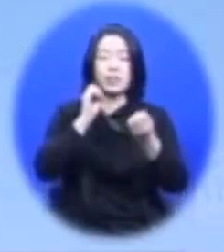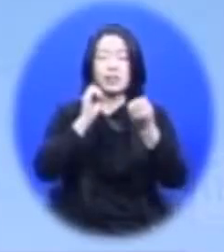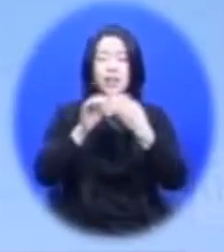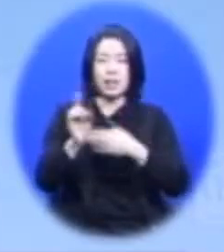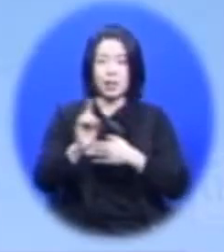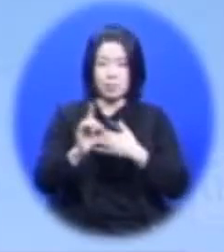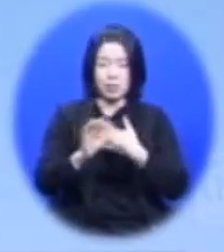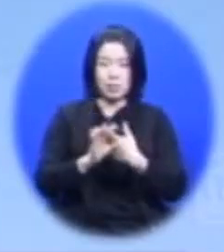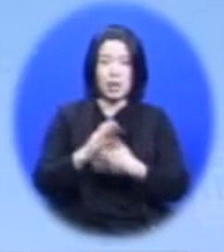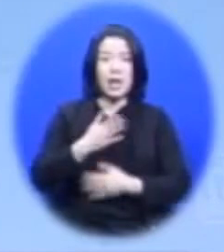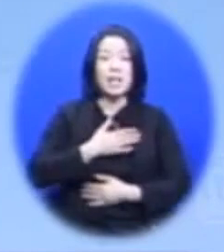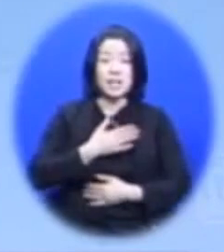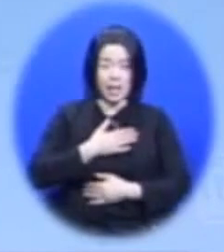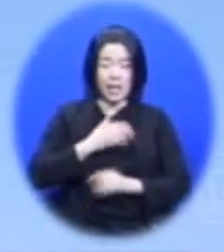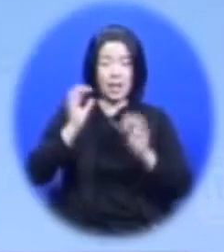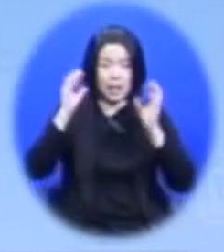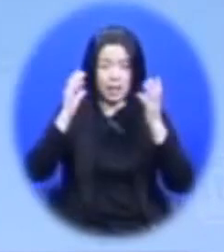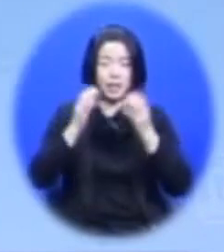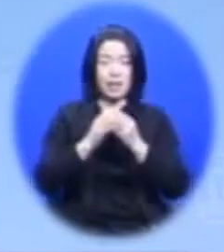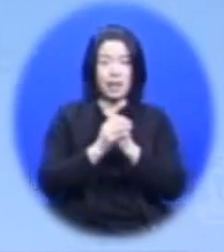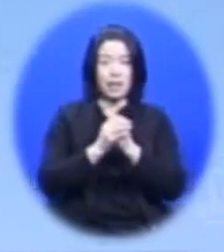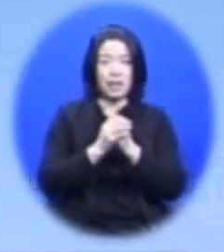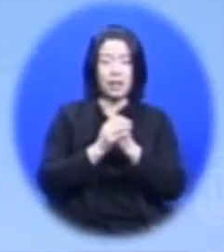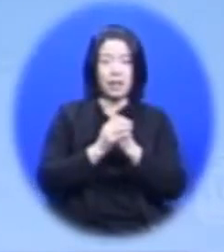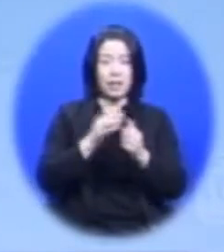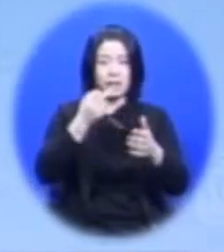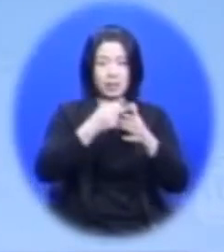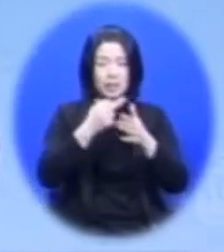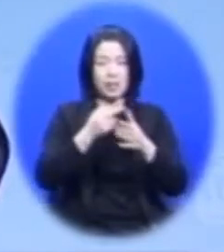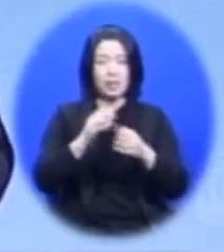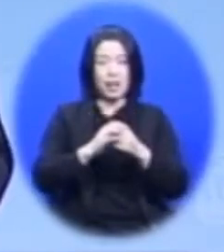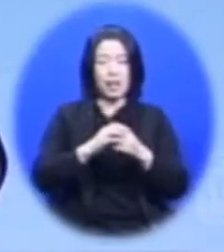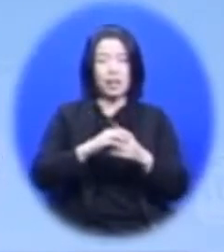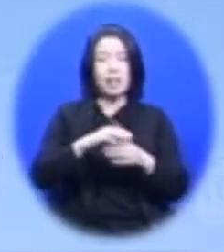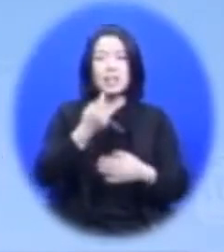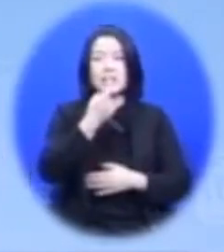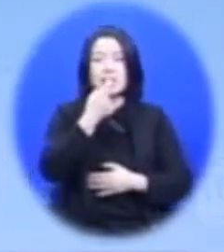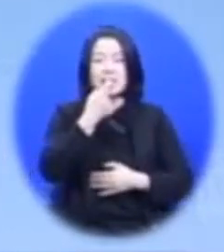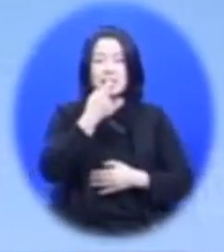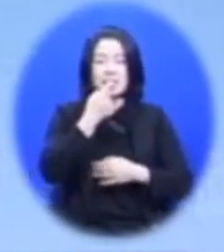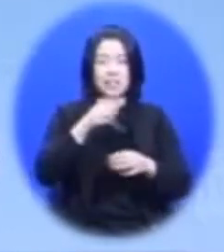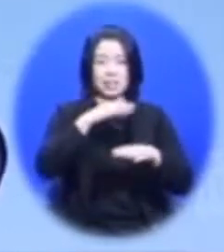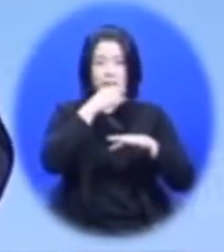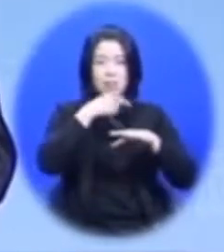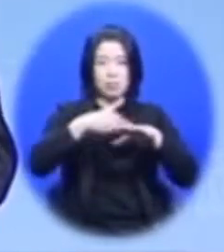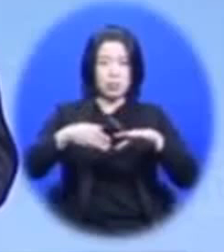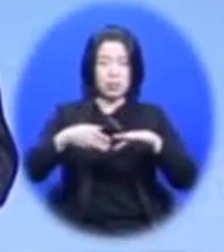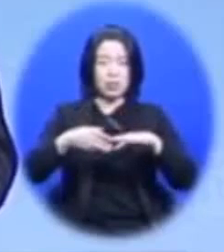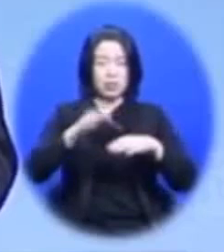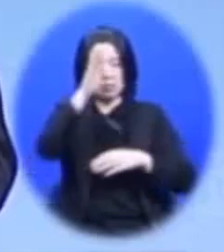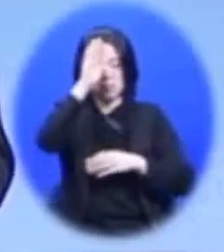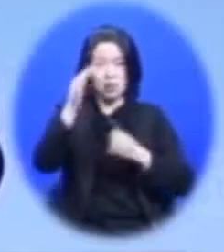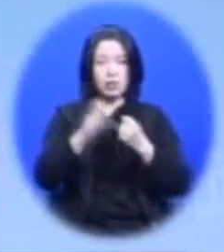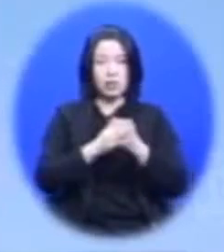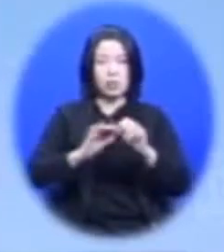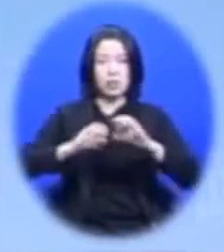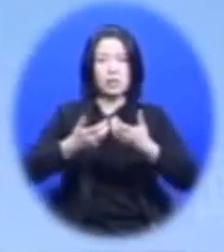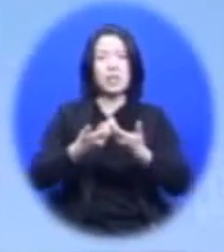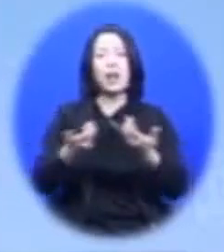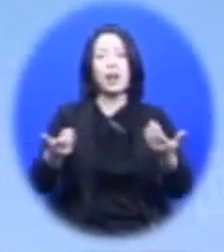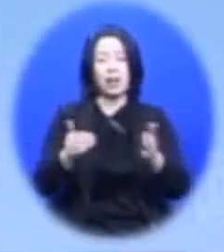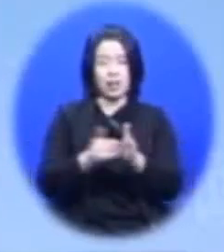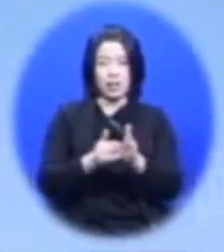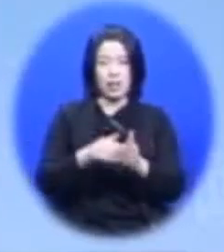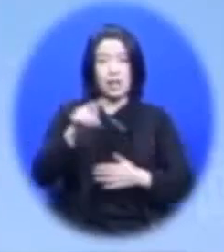대답하시기를 저의 아이가 큰아이가 백혈병으로 세상을 떠났습니다. 그 아이